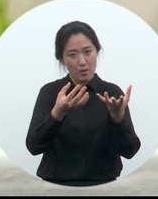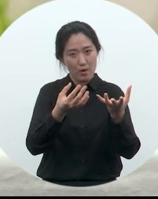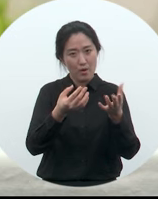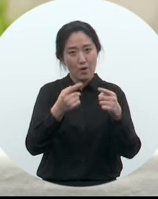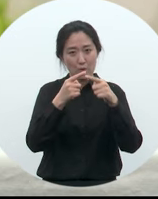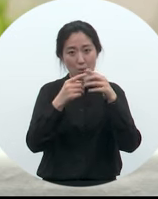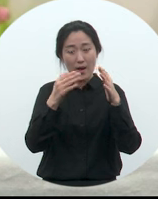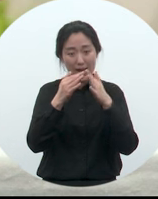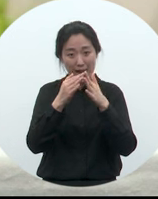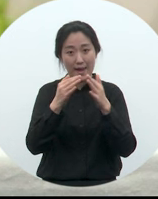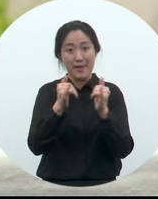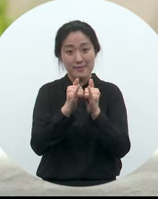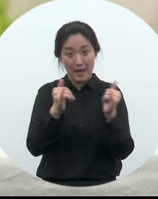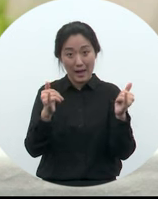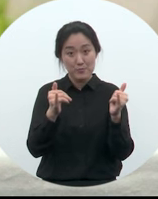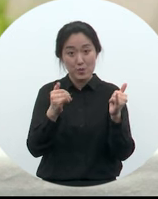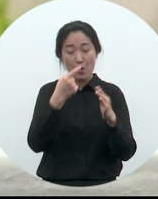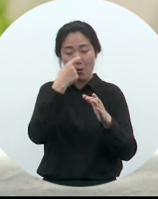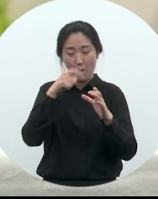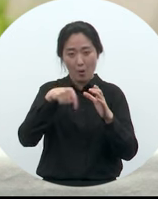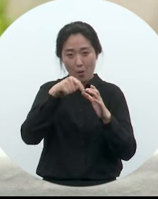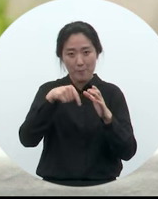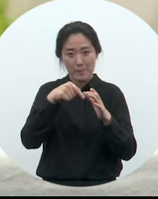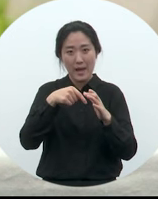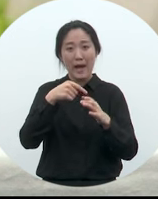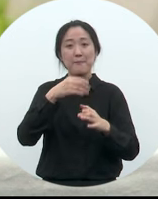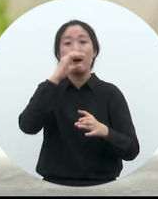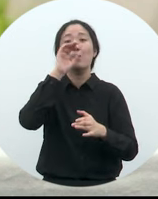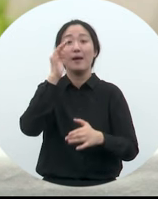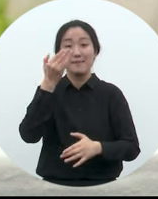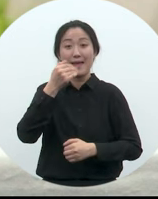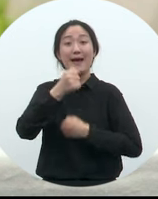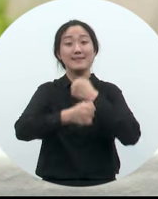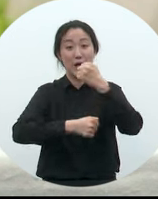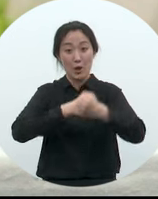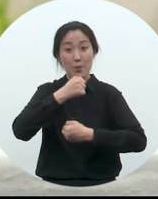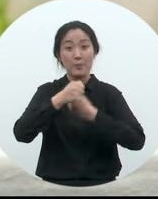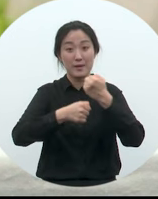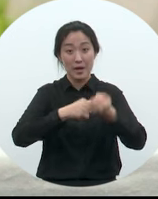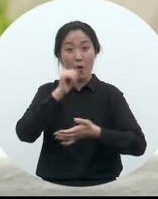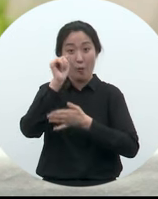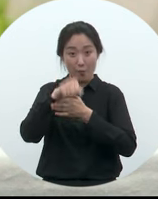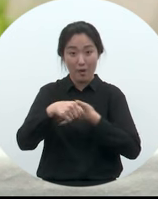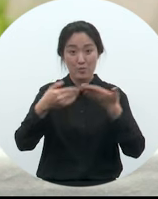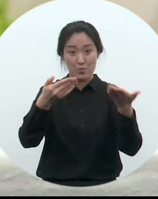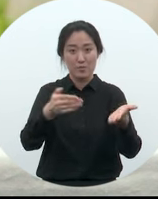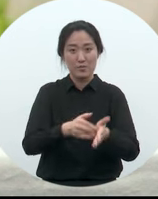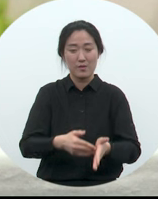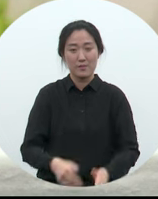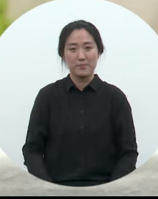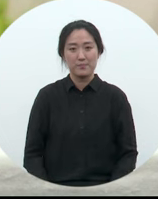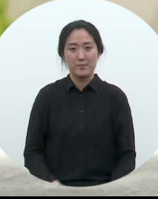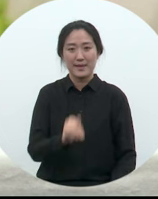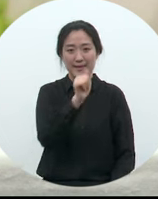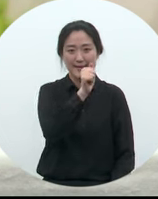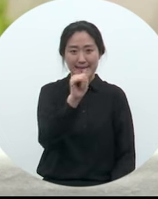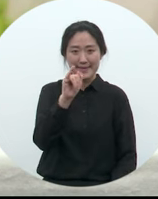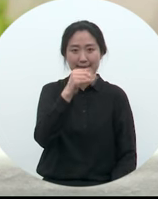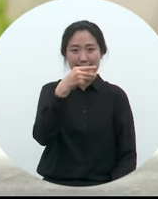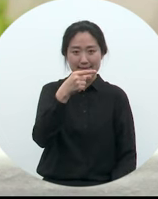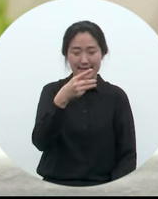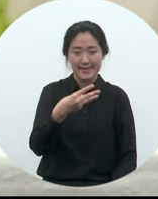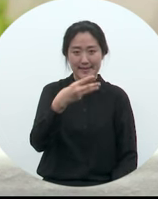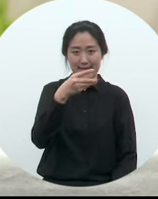그래서 기독교인도 커피를 먹어도 된다라고 이제 자유롭게 먹을 수 있게끔 한 것이죠. 히틀러 같은